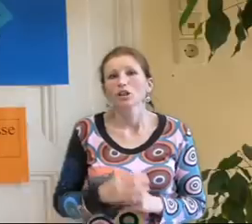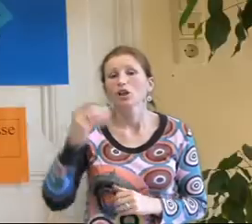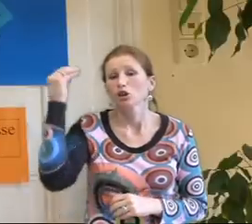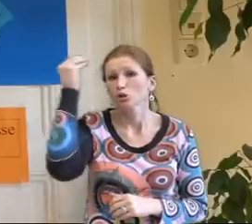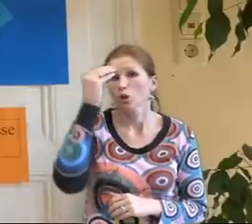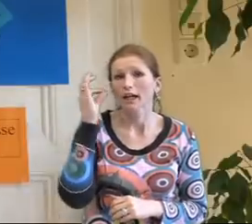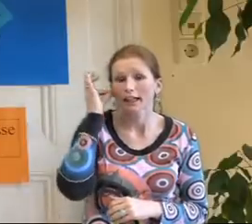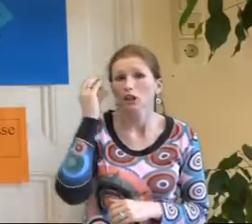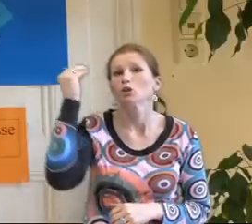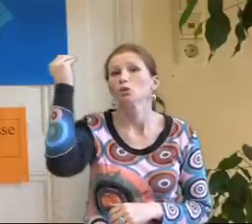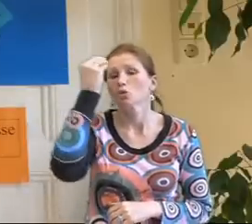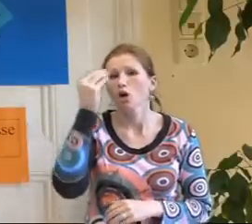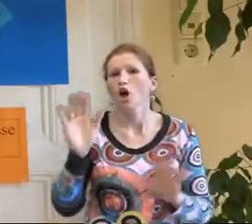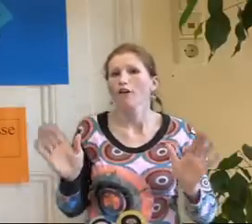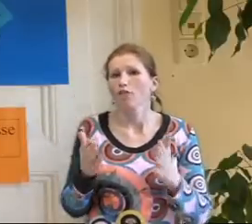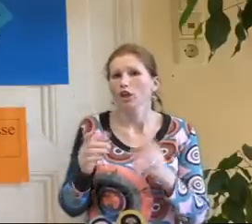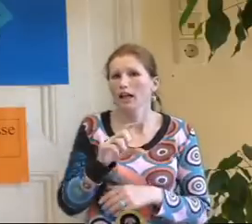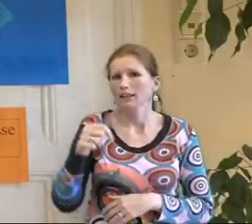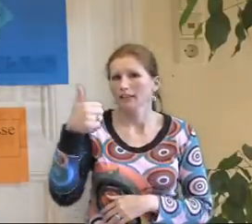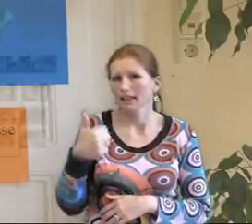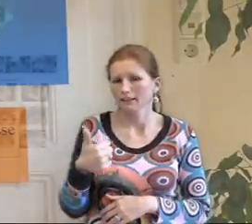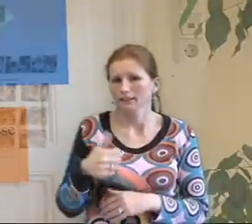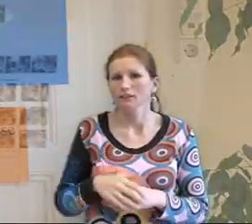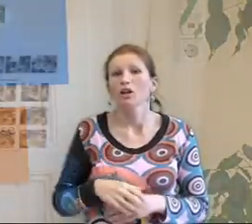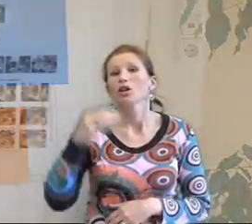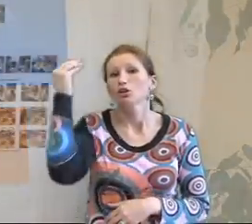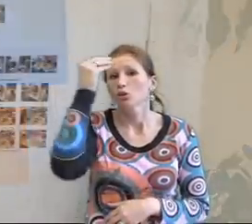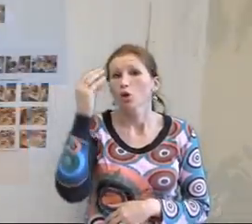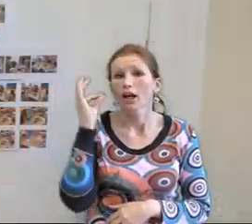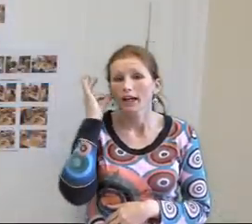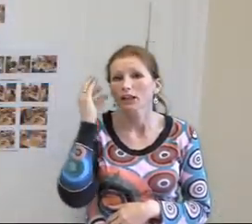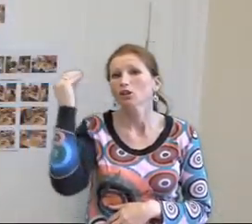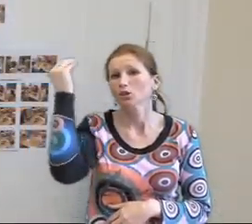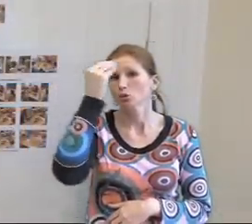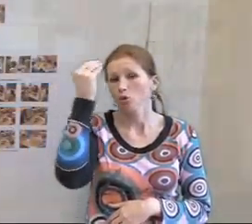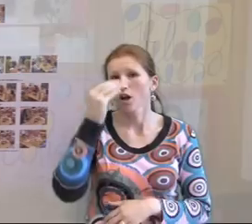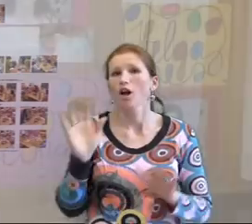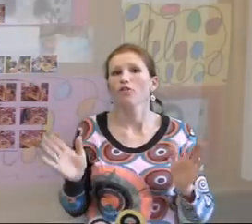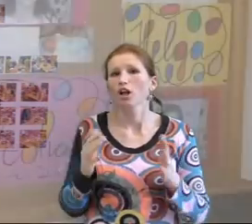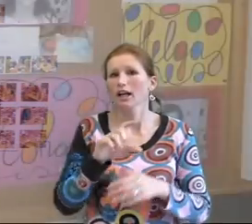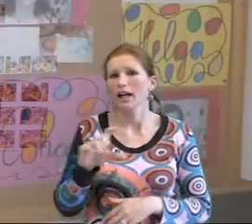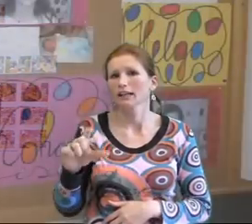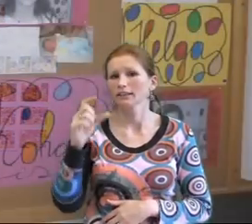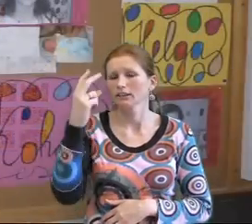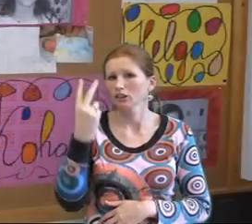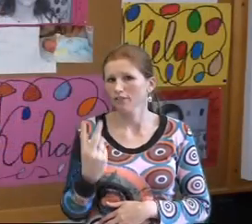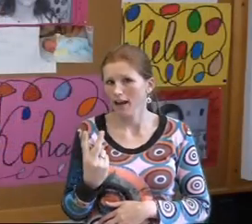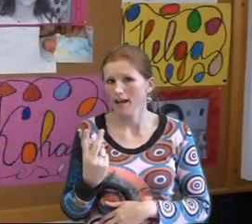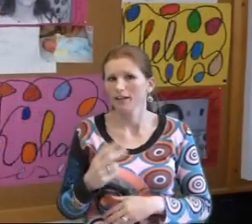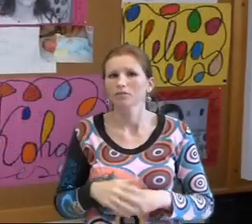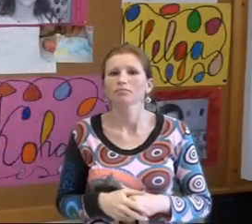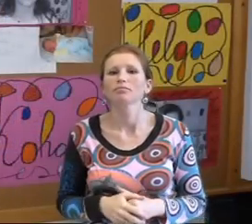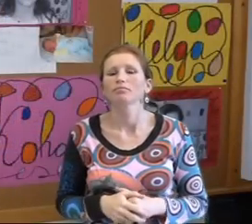Die Schülerinnen und Schüler der Förderklasse 1. Die Schülerinnen und Schüler der